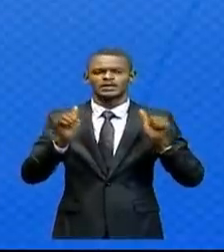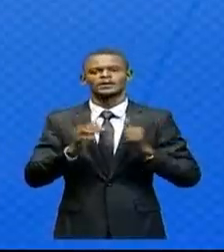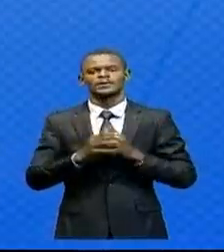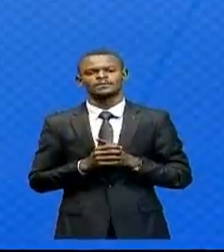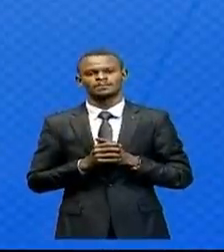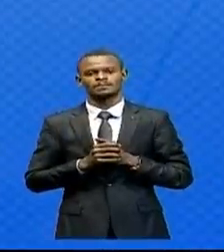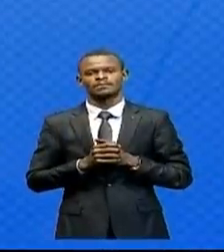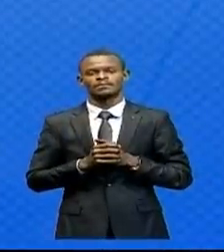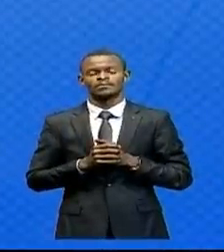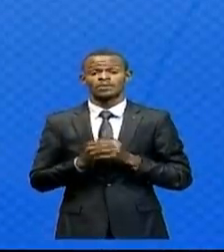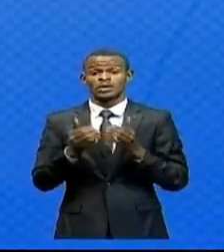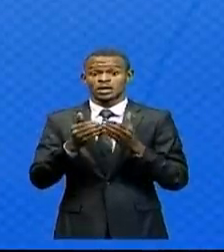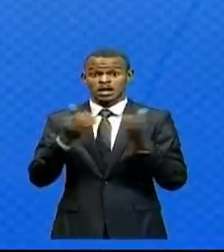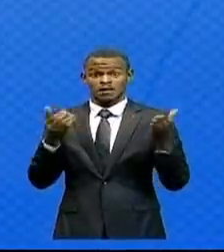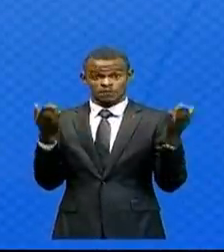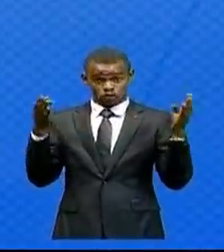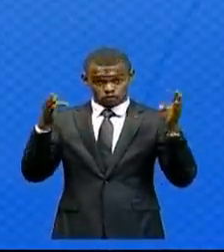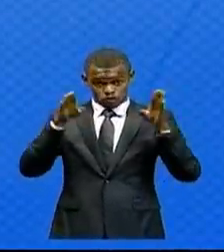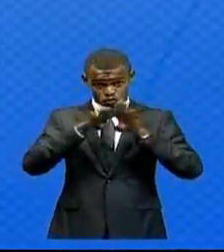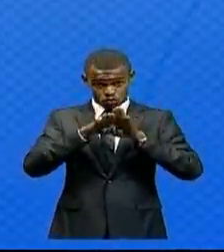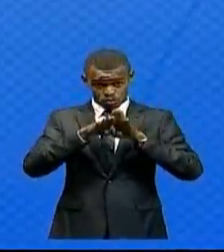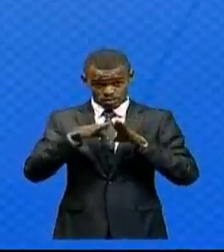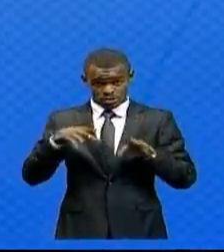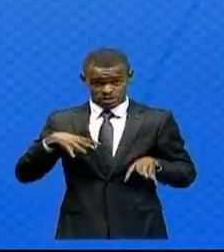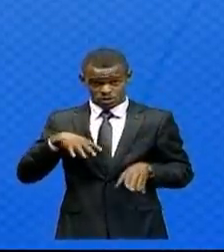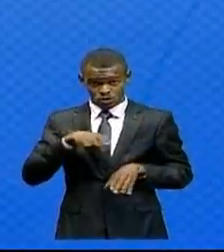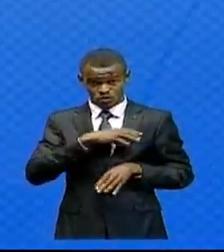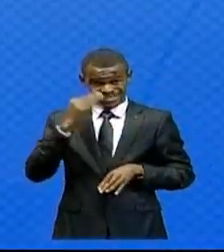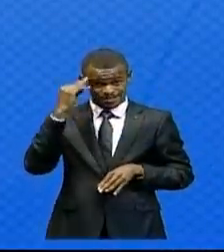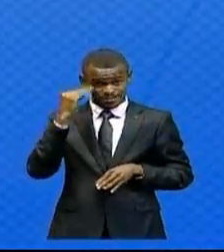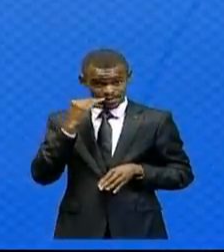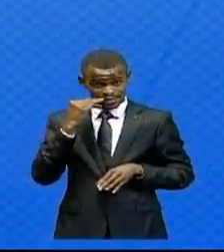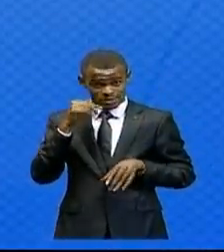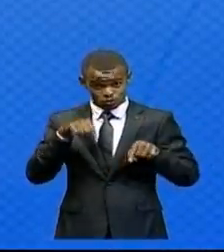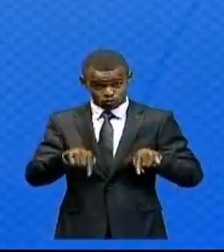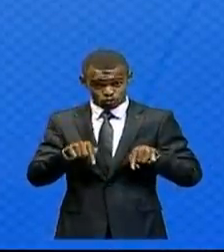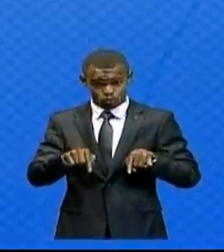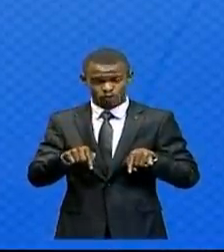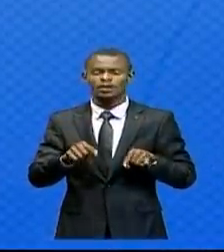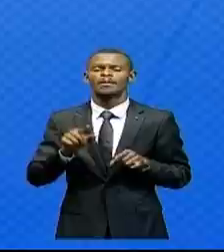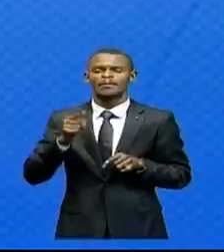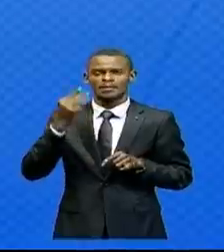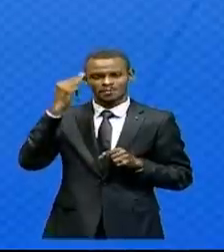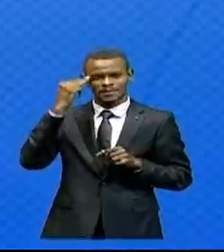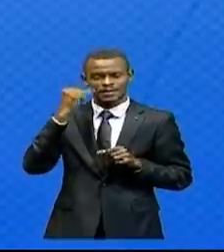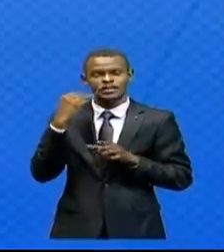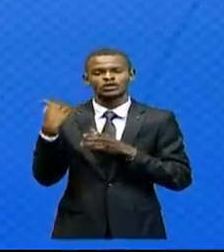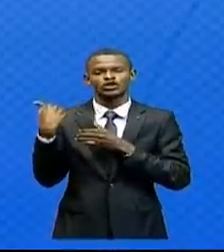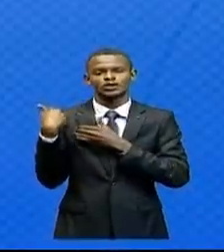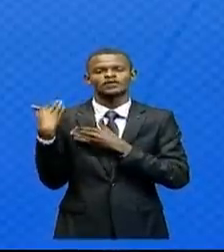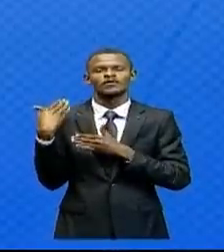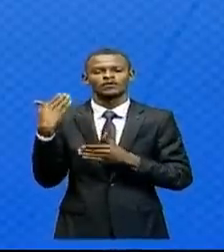loi. Avant de clôturer le Conseil des ministres de ce jour, le Premier ministre et chef du gouvernement